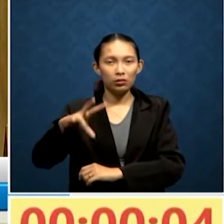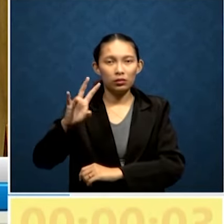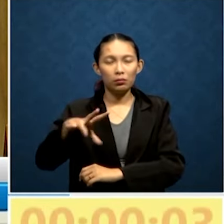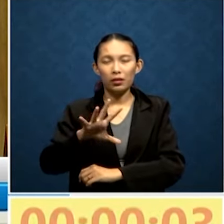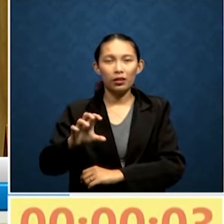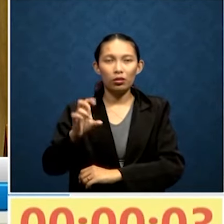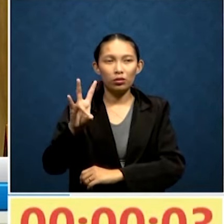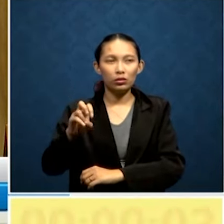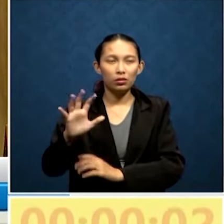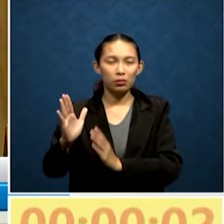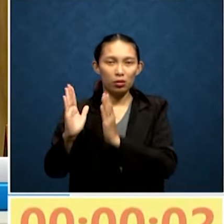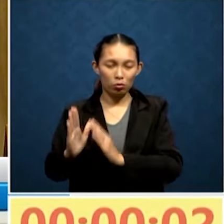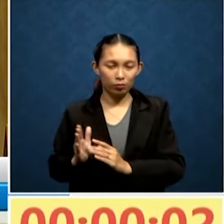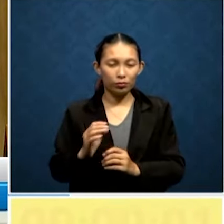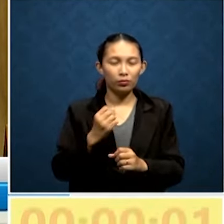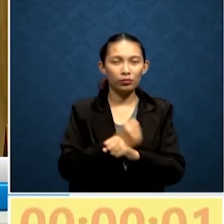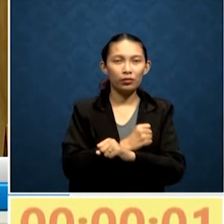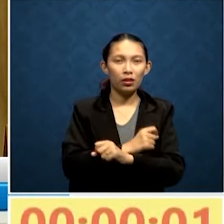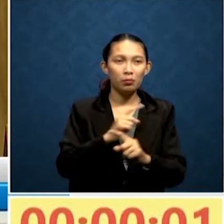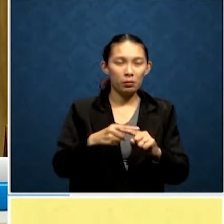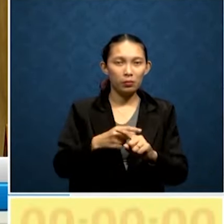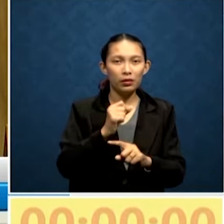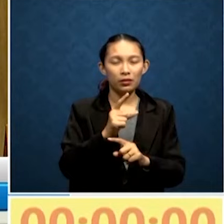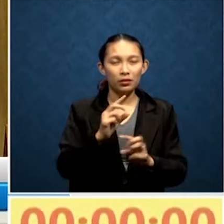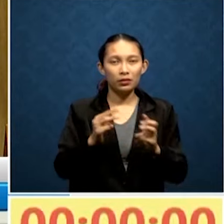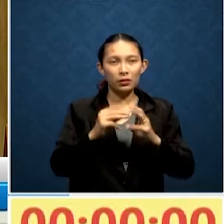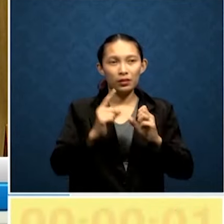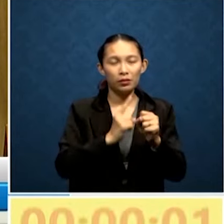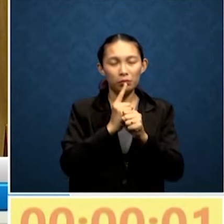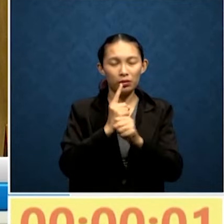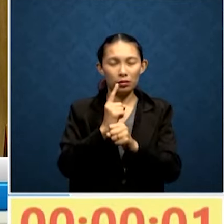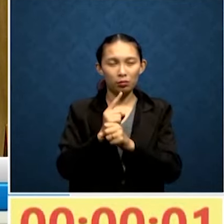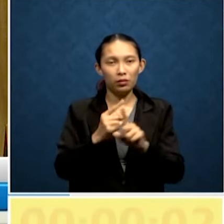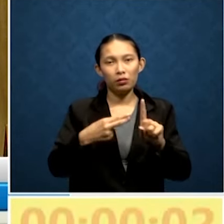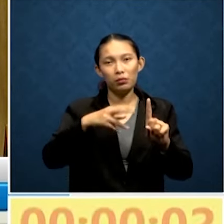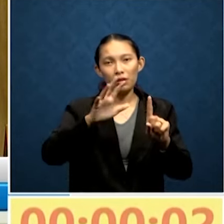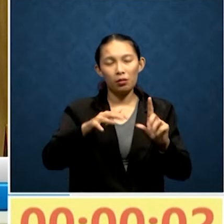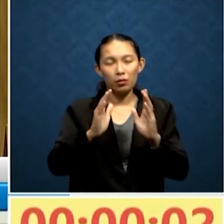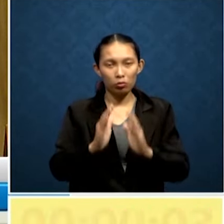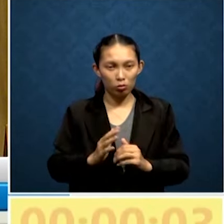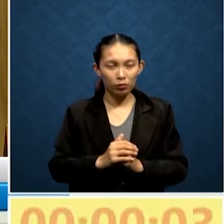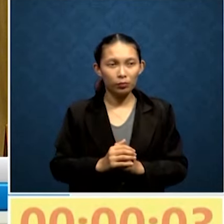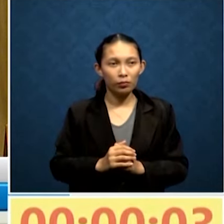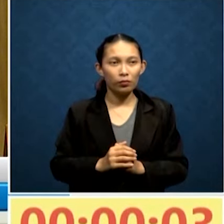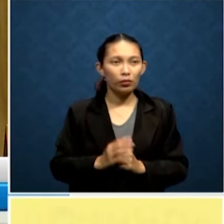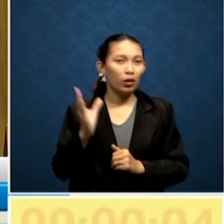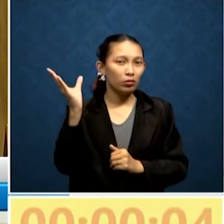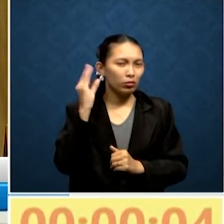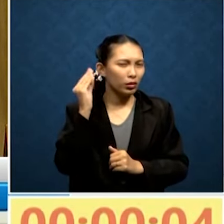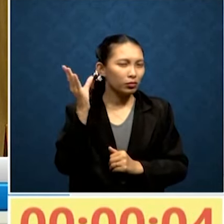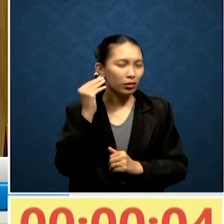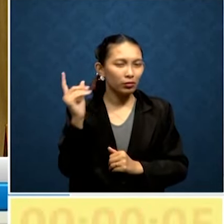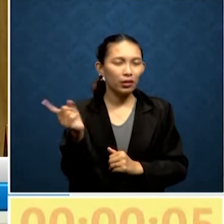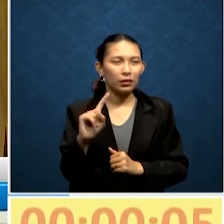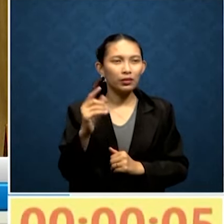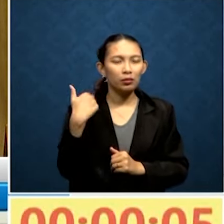7,575 คนลูกจ้างชั่วคราวรายเดือนสัญญาปีต่อปี 15,000 กว่าคนแล้วมีรับฟังความคิดเห็นมีอส